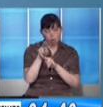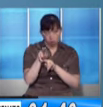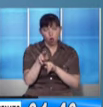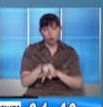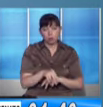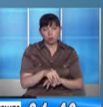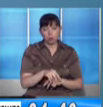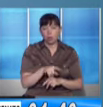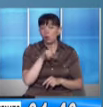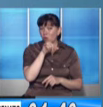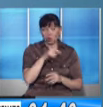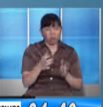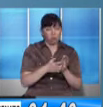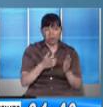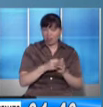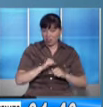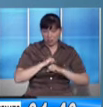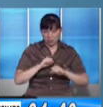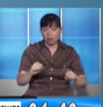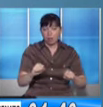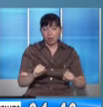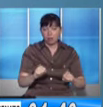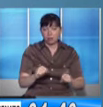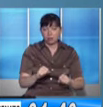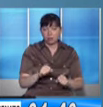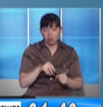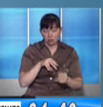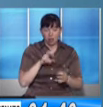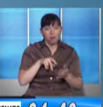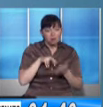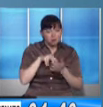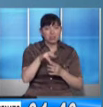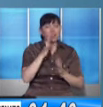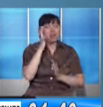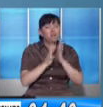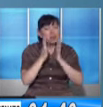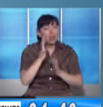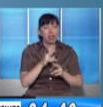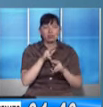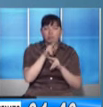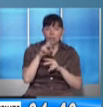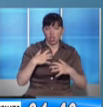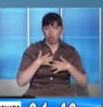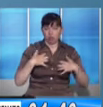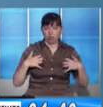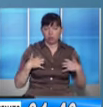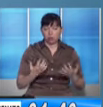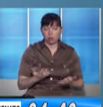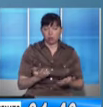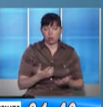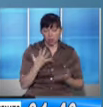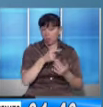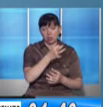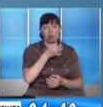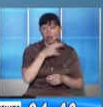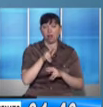nu are suficient curaj să iasă în pădure și să vâneze un animal, dacă atât de mult îi place